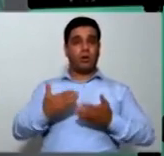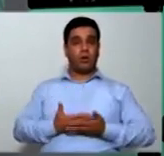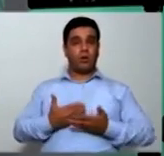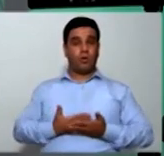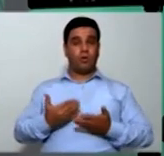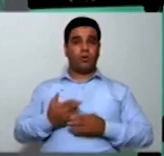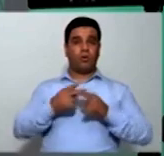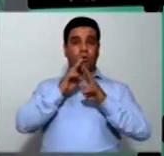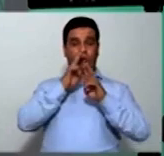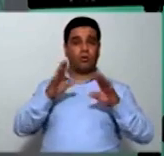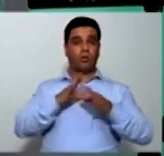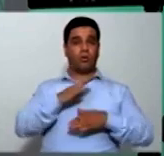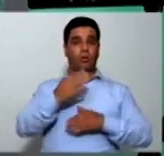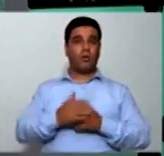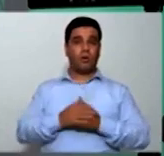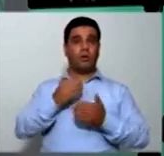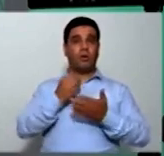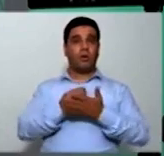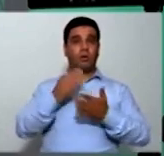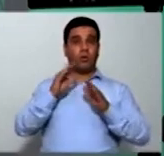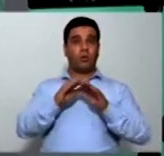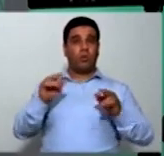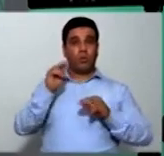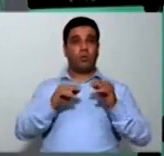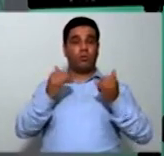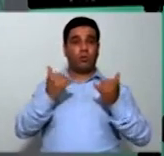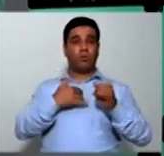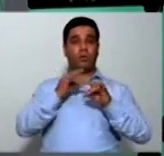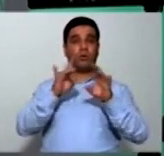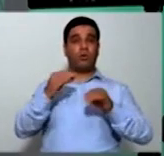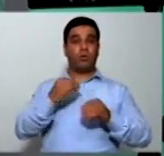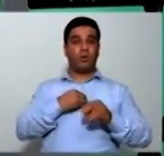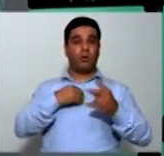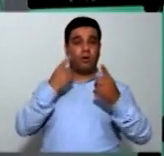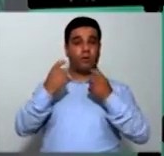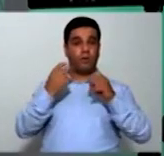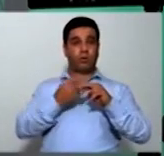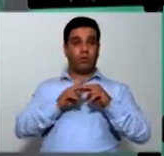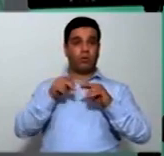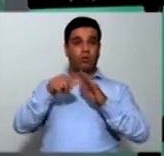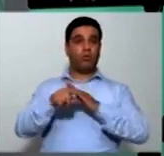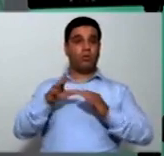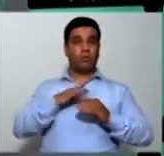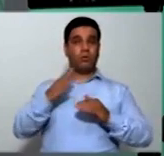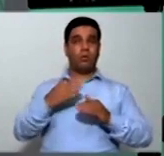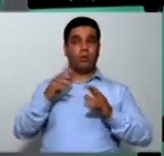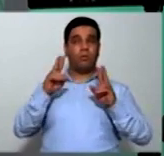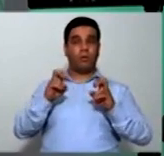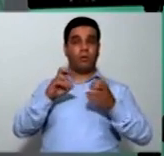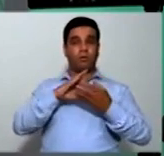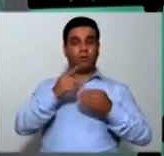aksini ko'rsatib keldi. Aziz o'quvchilar, bugungacha sizga yetkazmoqchi bo'lgan ma'lumotlarimiz ana shulardan iborat.